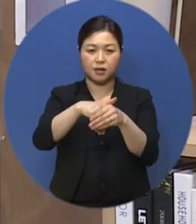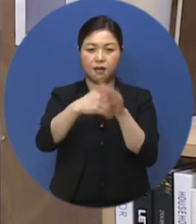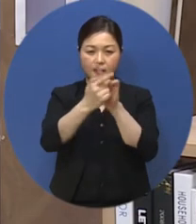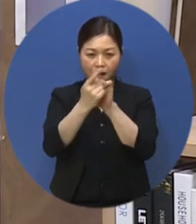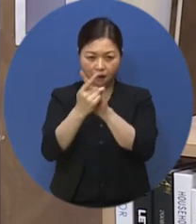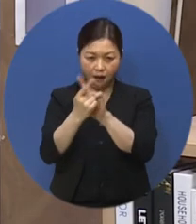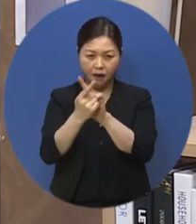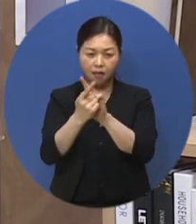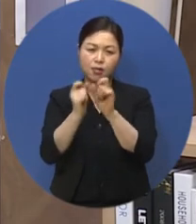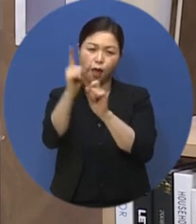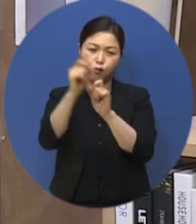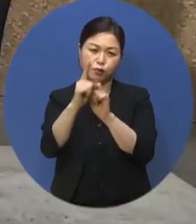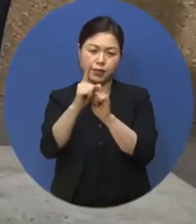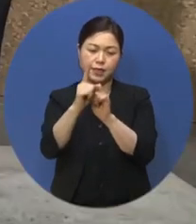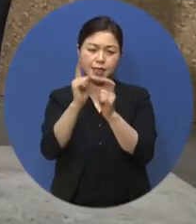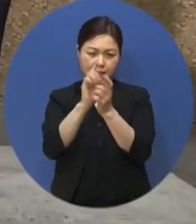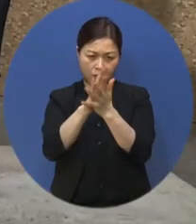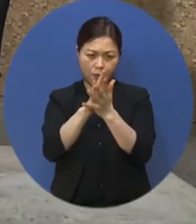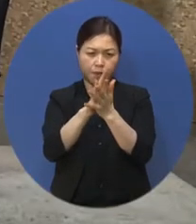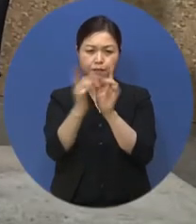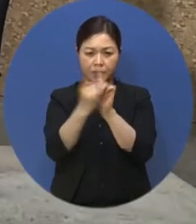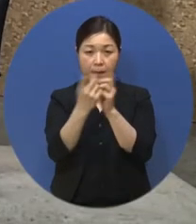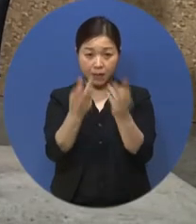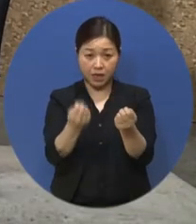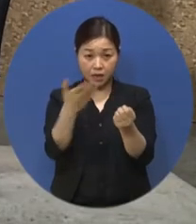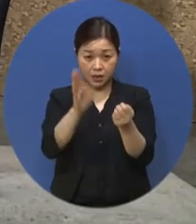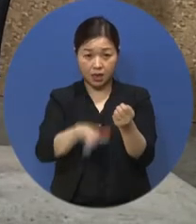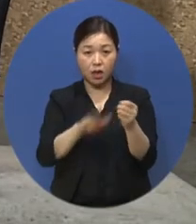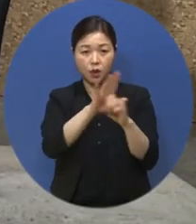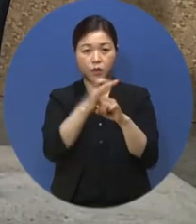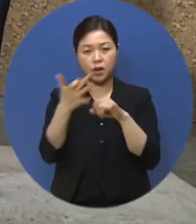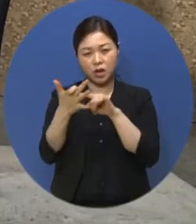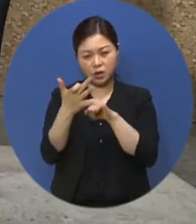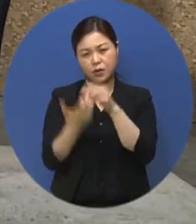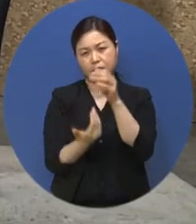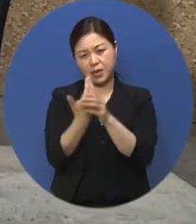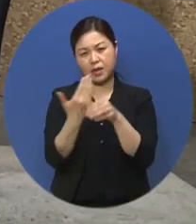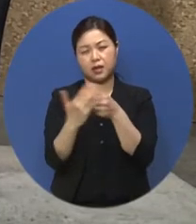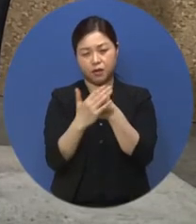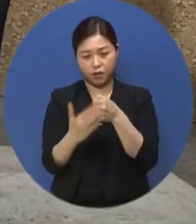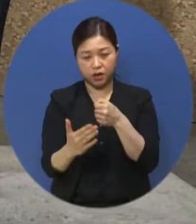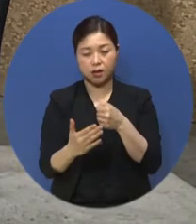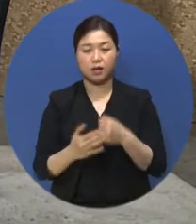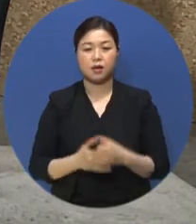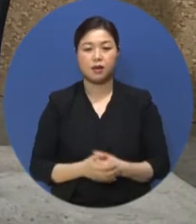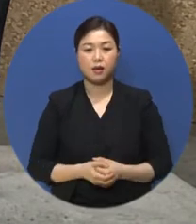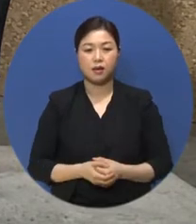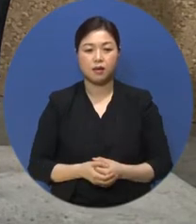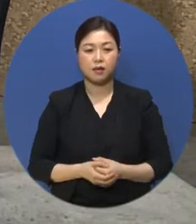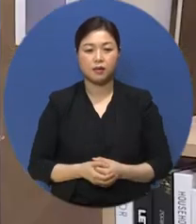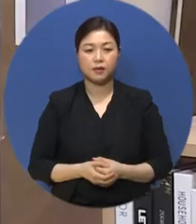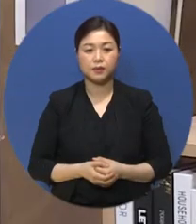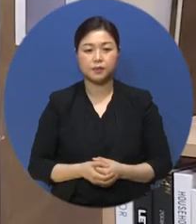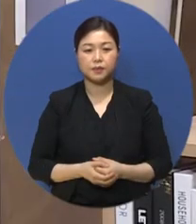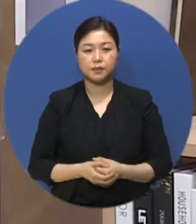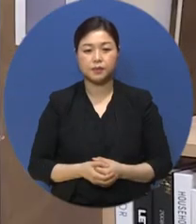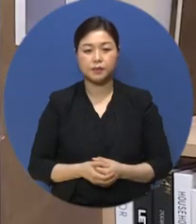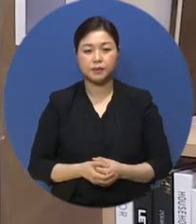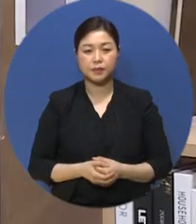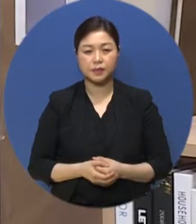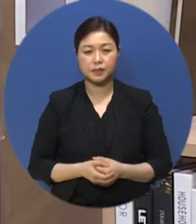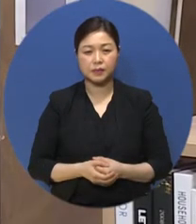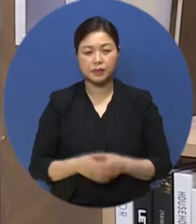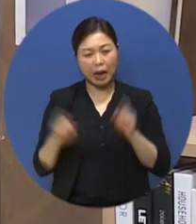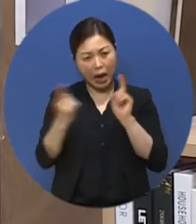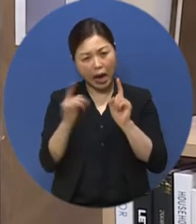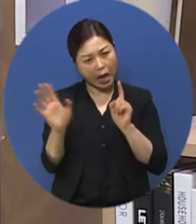대면을 하는 것들이 굉장히 예. 많았잖아요. 근데 이제 코로나19라는 좀 예기치 못한 상황이죠. 사태가 예, 발생하면서 이제 비대면 시대를